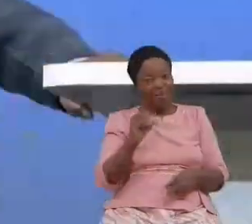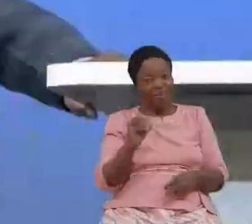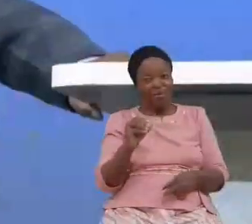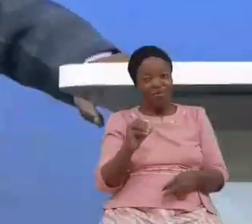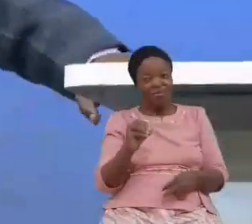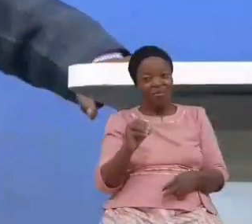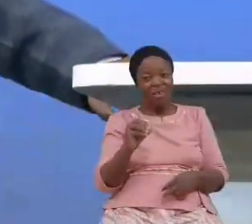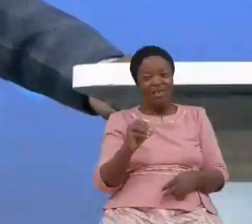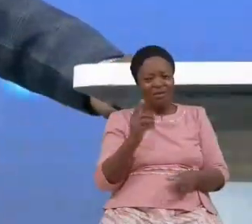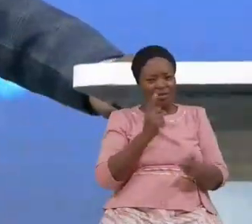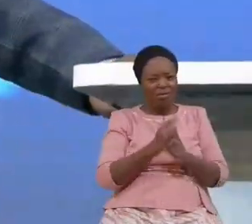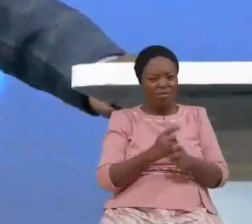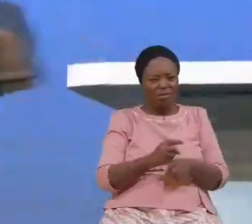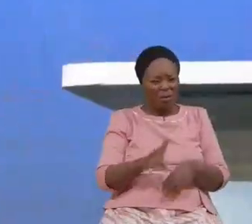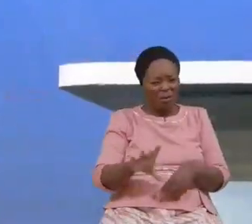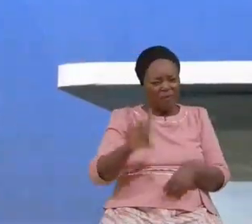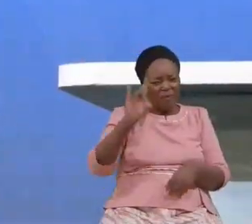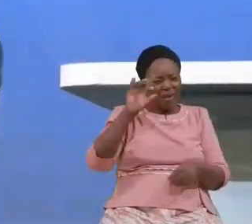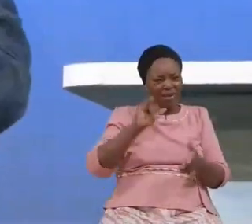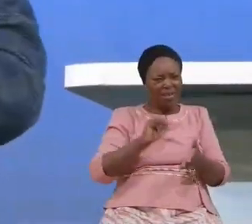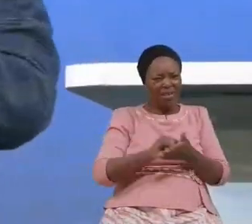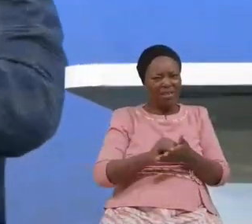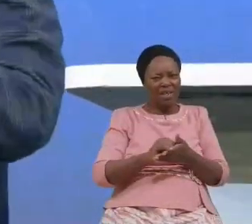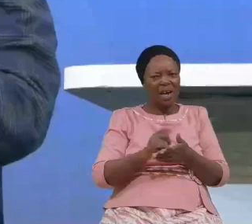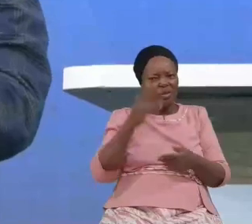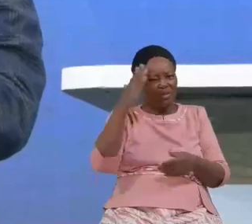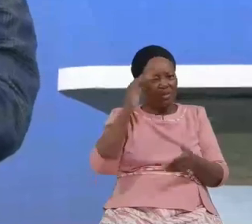alors identifie cette maladie